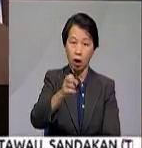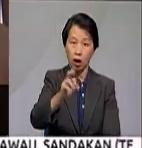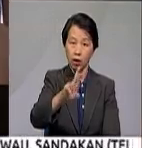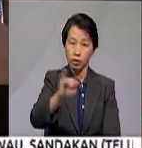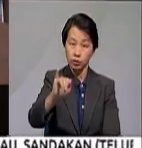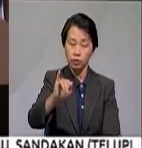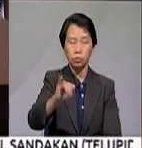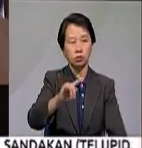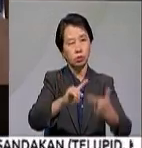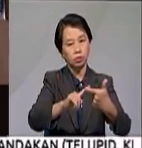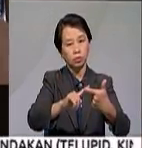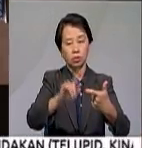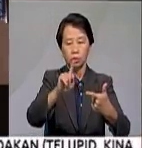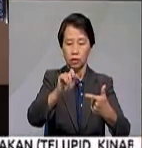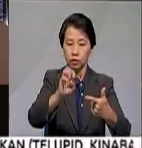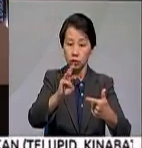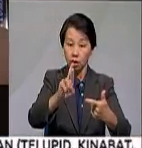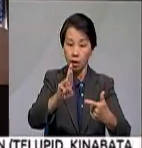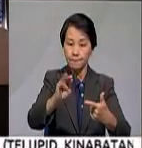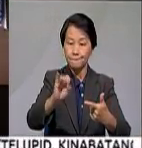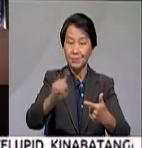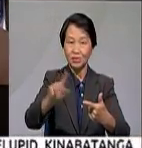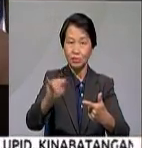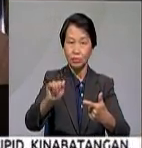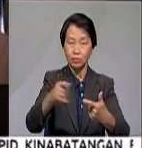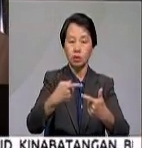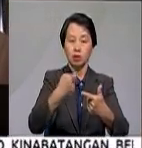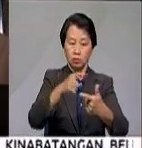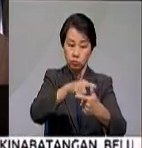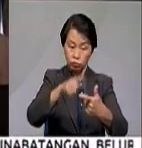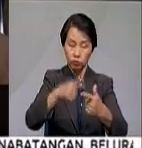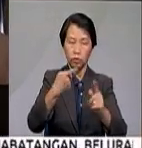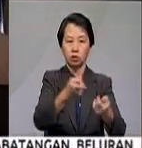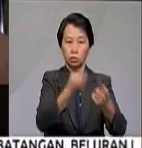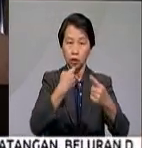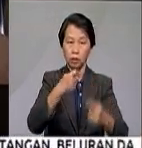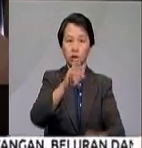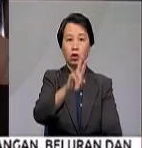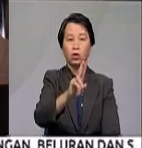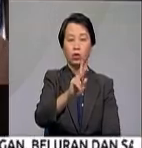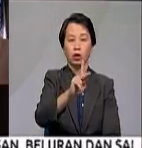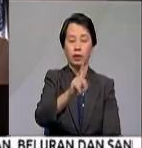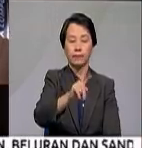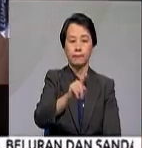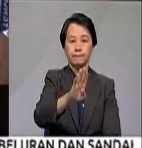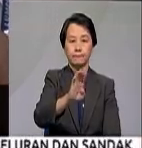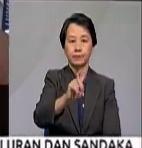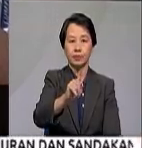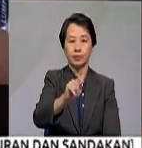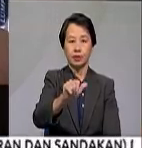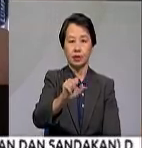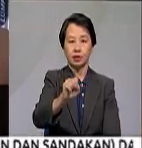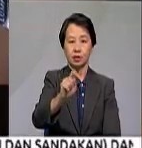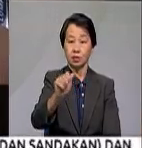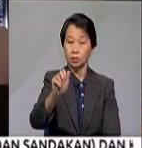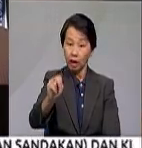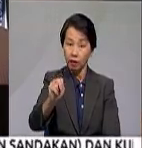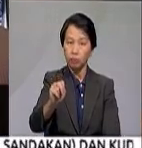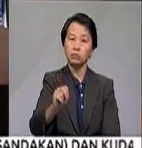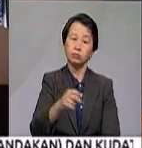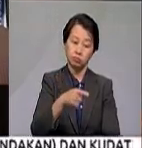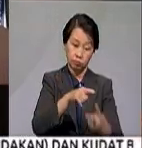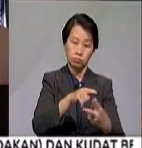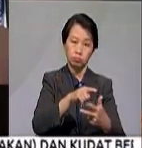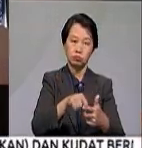dan Tirmizi apa semua datang daripada Uzbekistan. Dan India juga